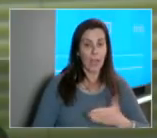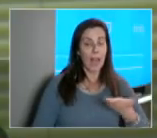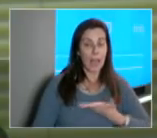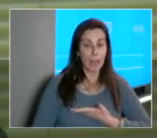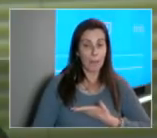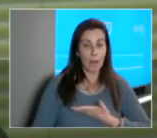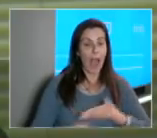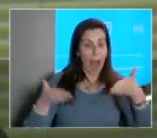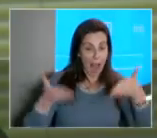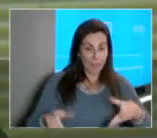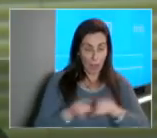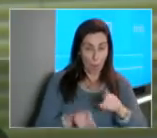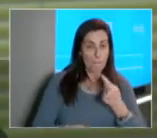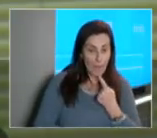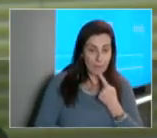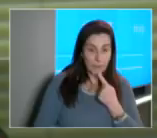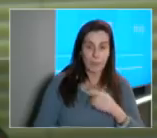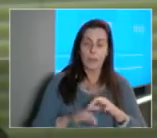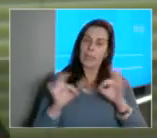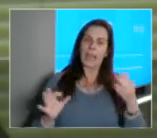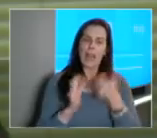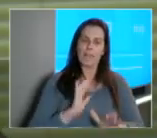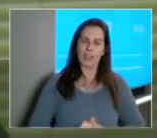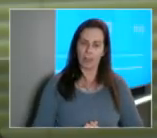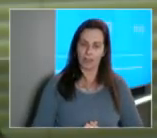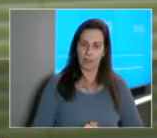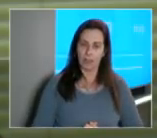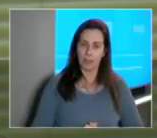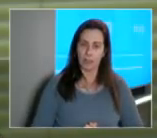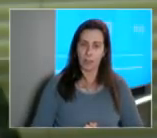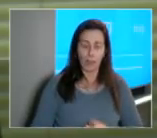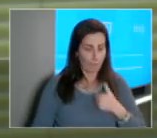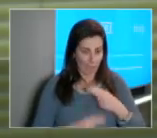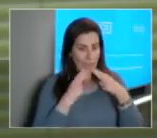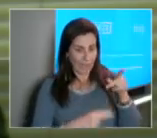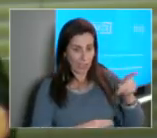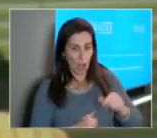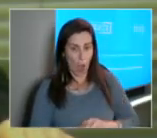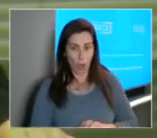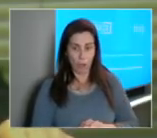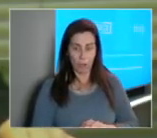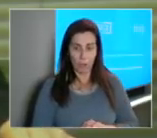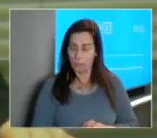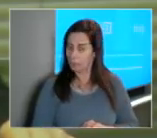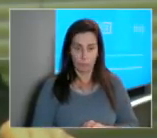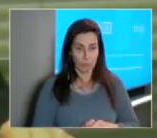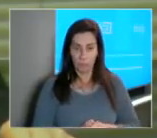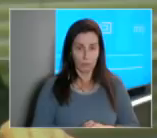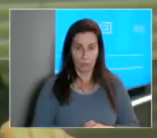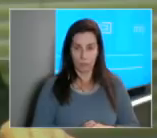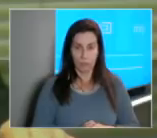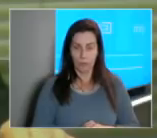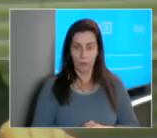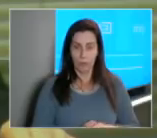לקבל הלוויה כזאת, תתחיל לוותר. והמסר שאני השבתי, לא להלוויה שלי